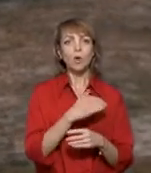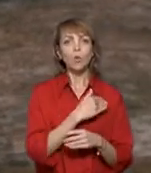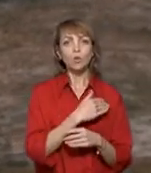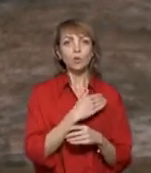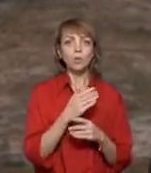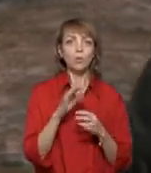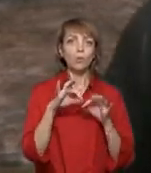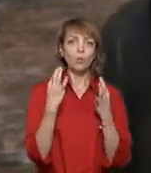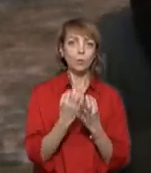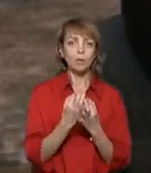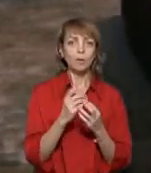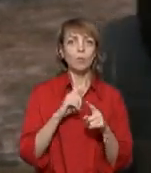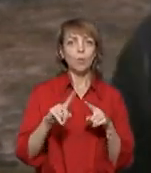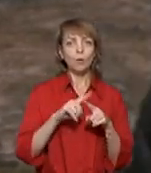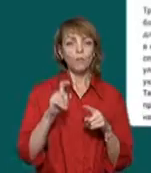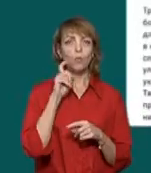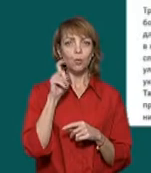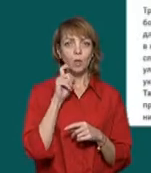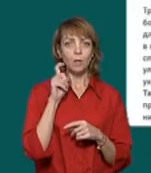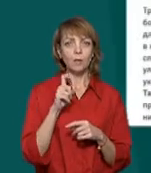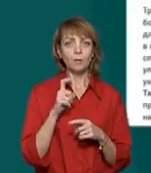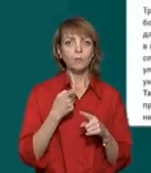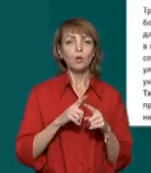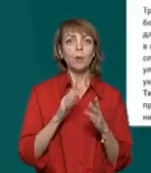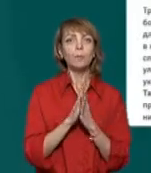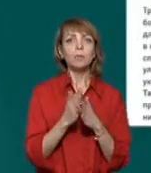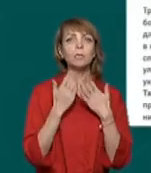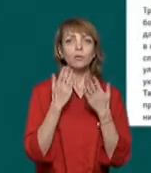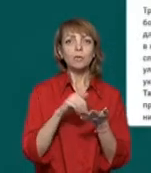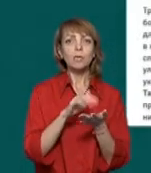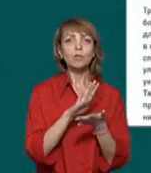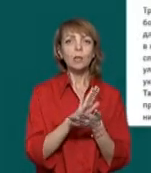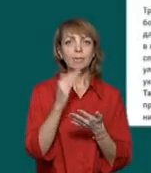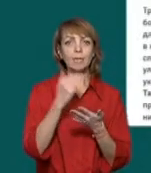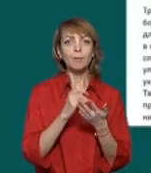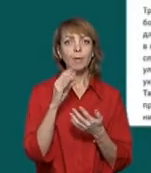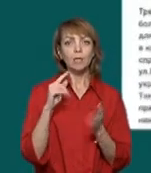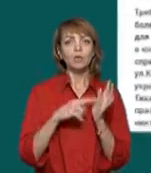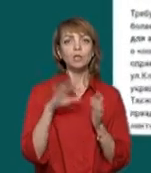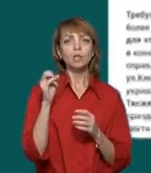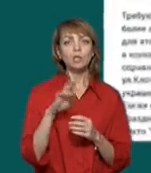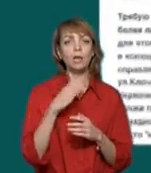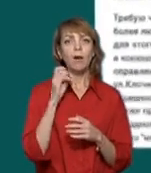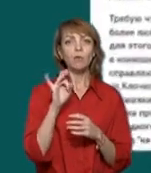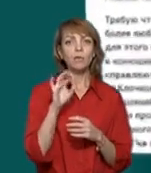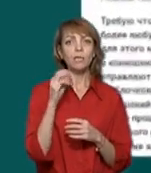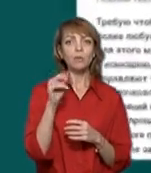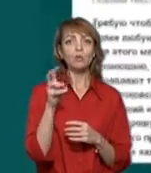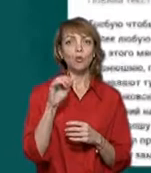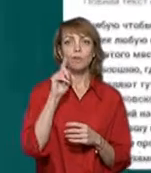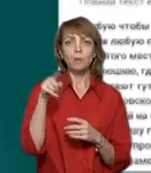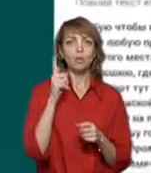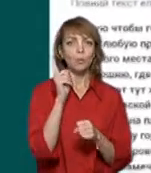заохочення – бублики, моркву, буряк. Цю петицію зареєстрували на сайті мерії 6 січня. Автор Сергій Тимченко